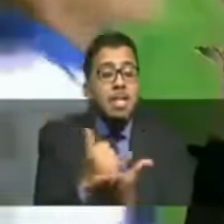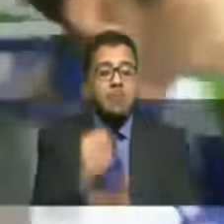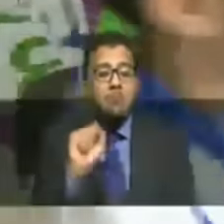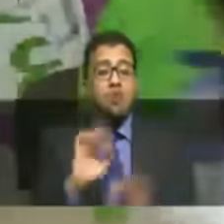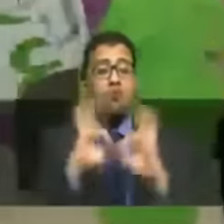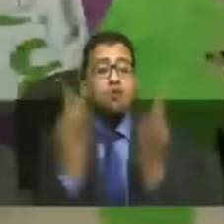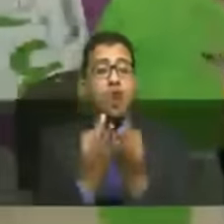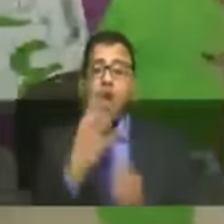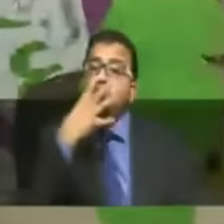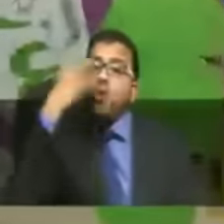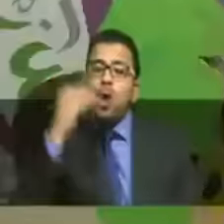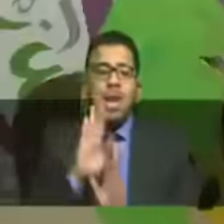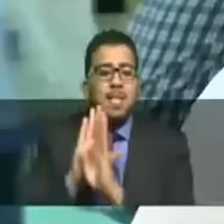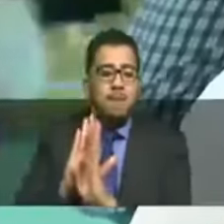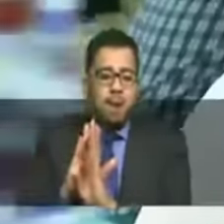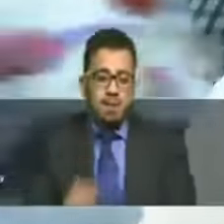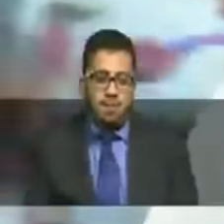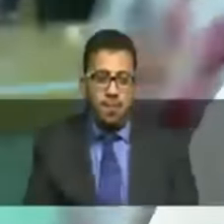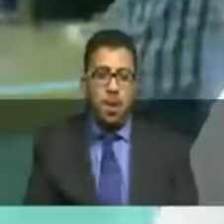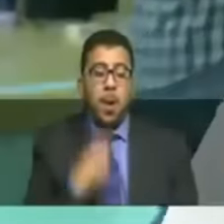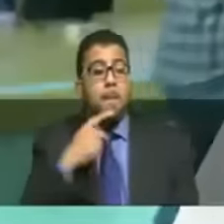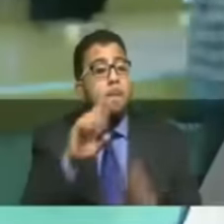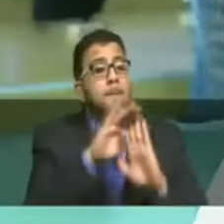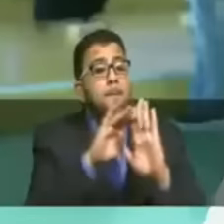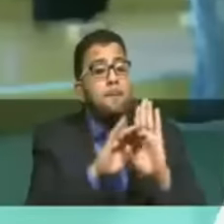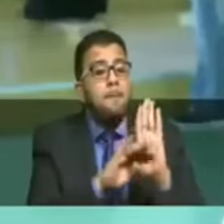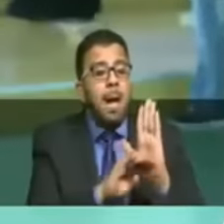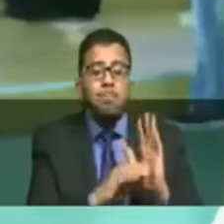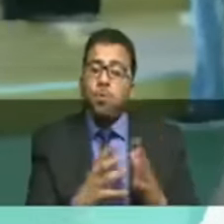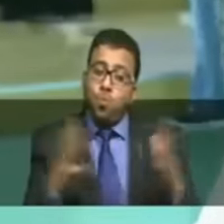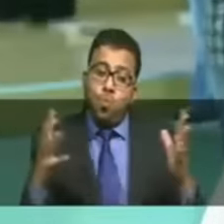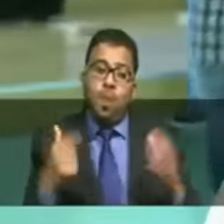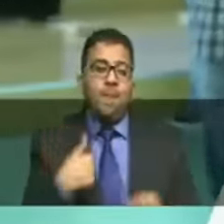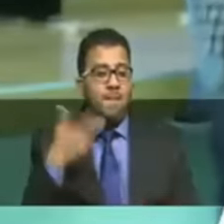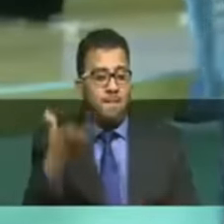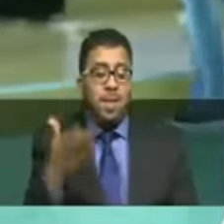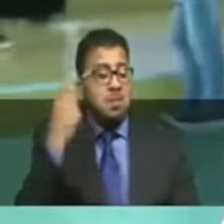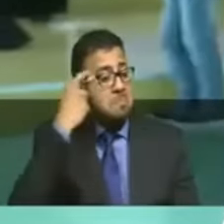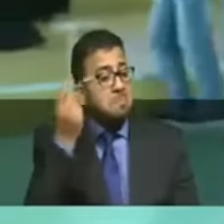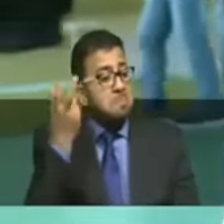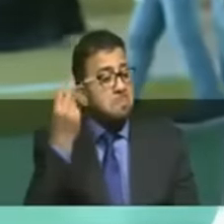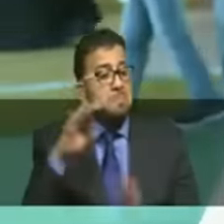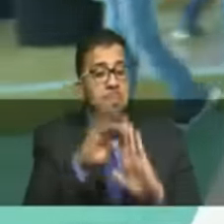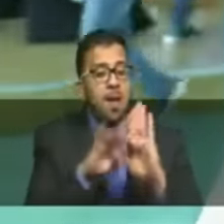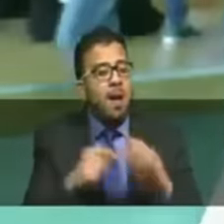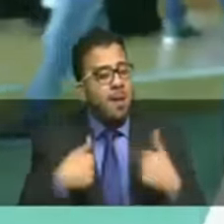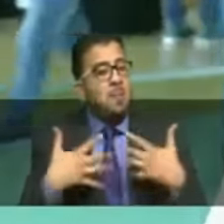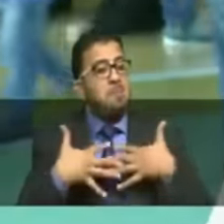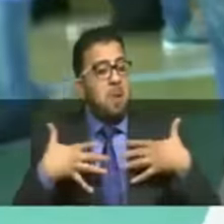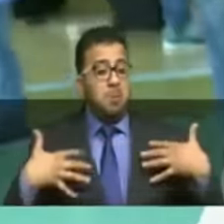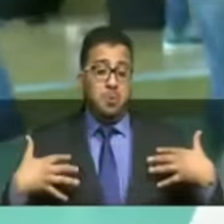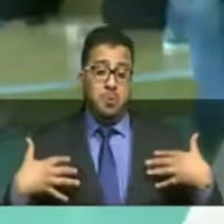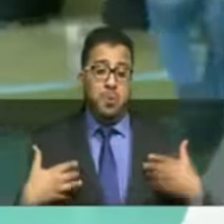المجتمعية وروح الانتماء. عندنا برامج كثيرة متنوعة، وإن شاء الله نستانس،